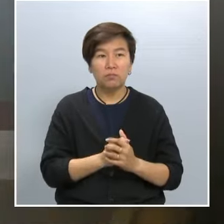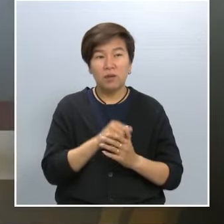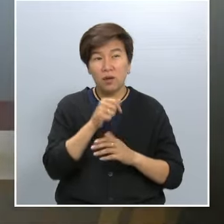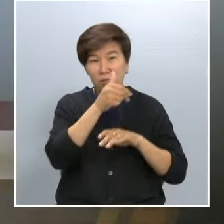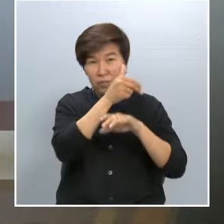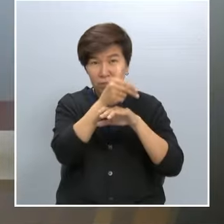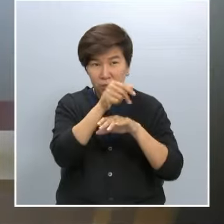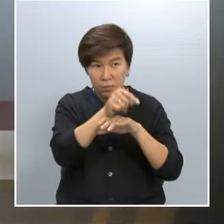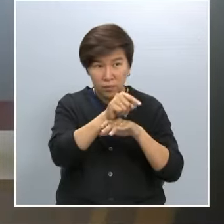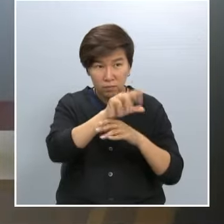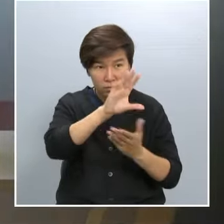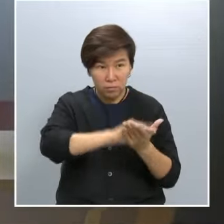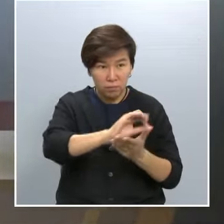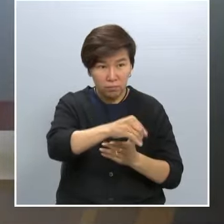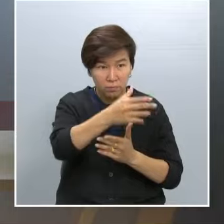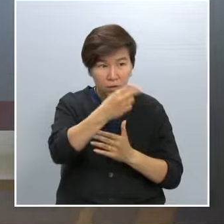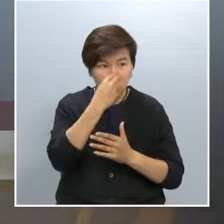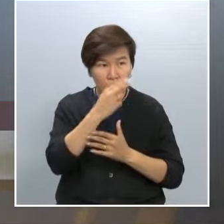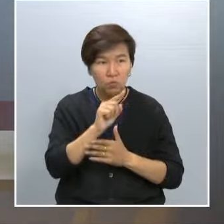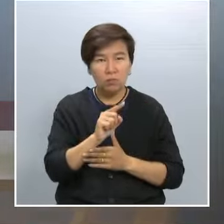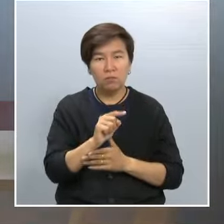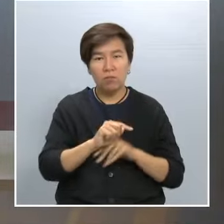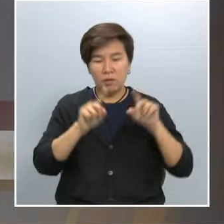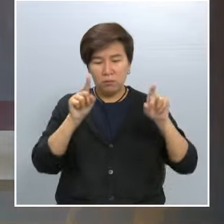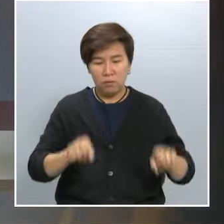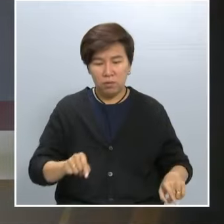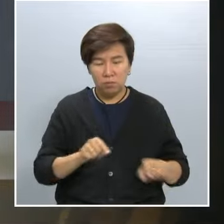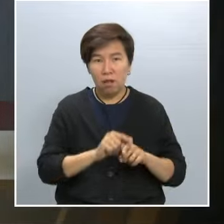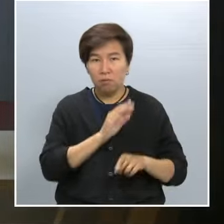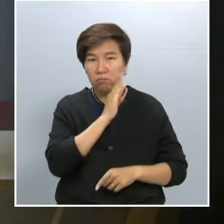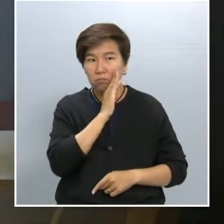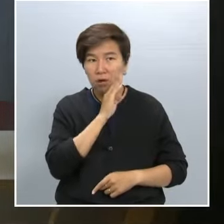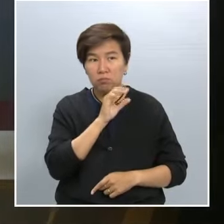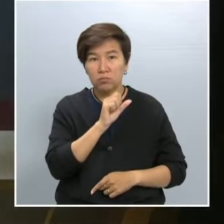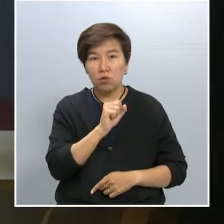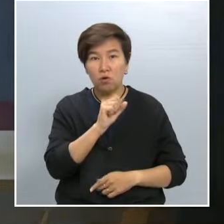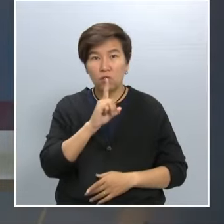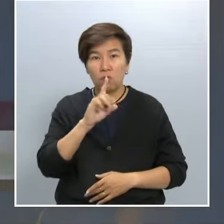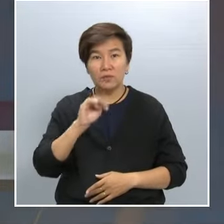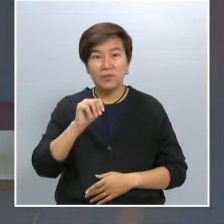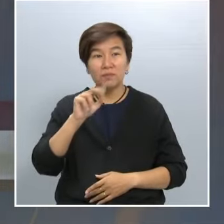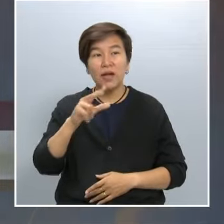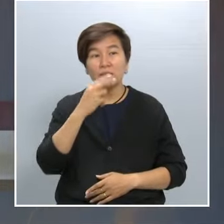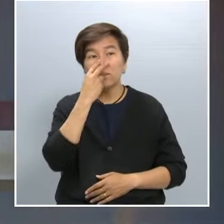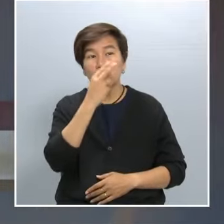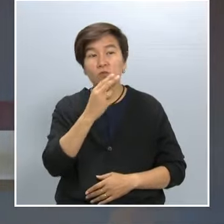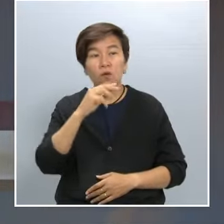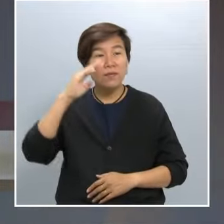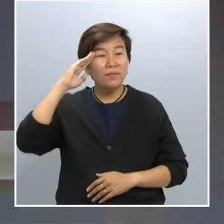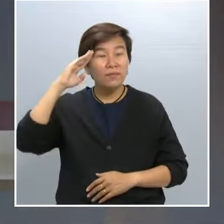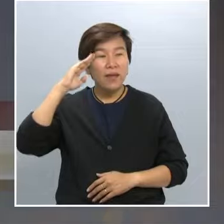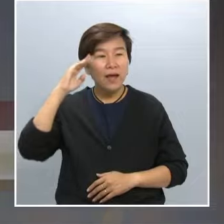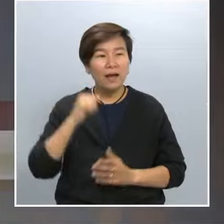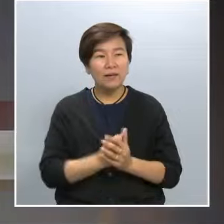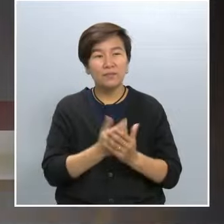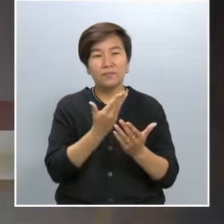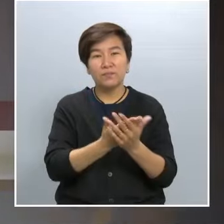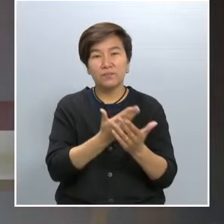ความปลอมเอกสารสด 43สด 43แต่คุณจิรัตน์นำเสนอคลิปนี้เป็นทหารไปกด